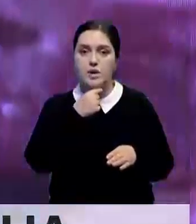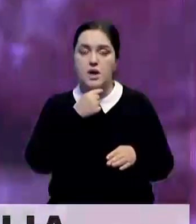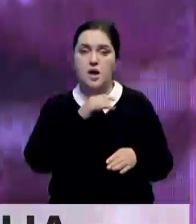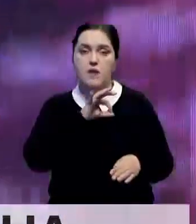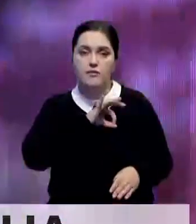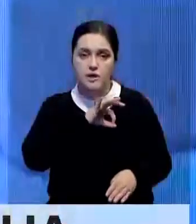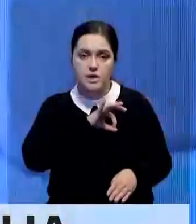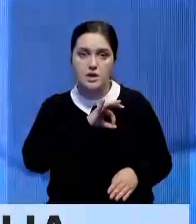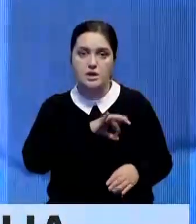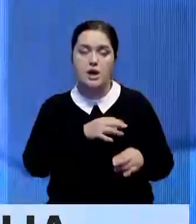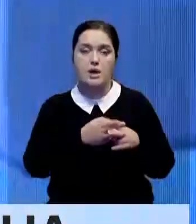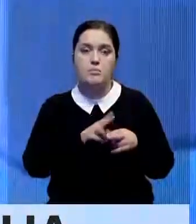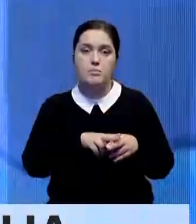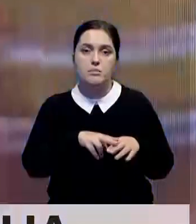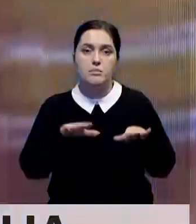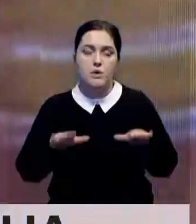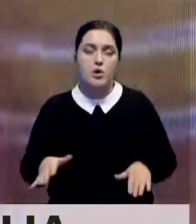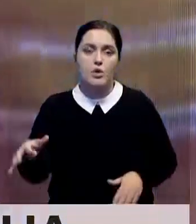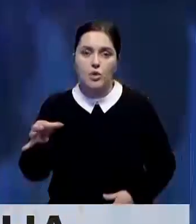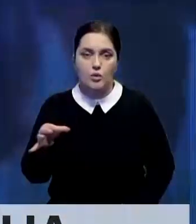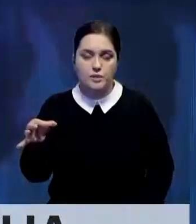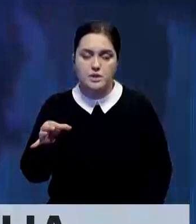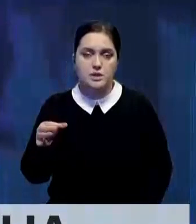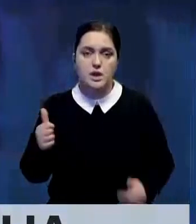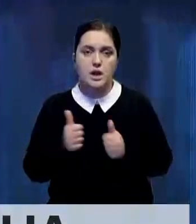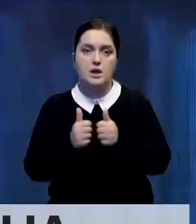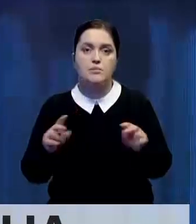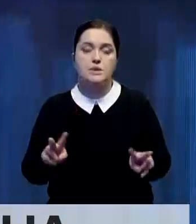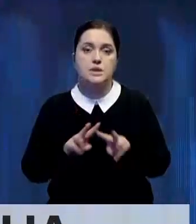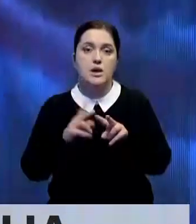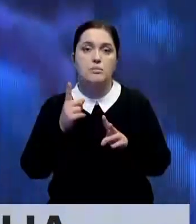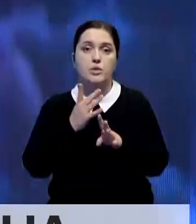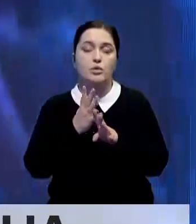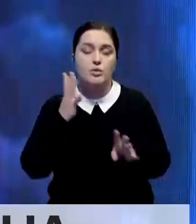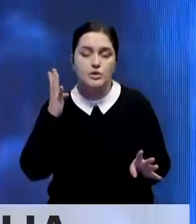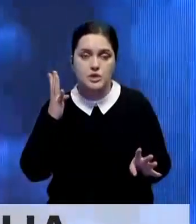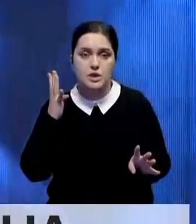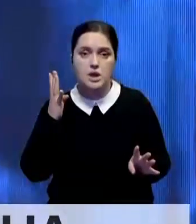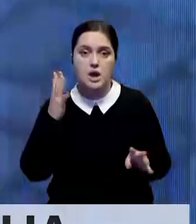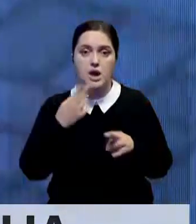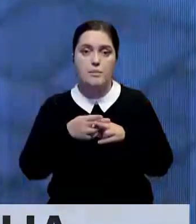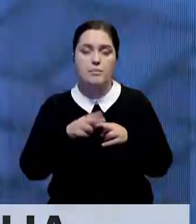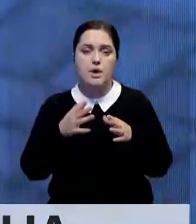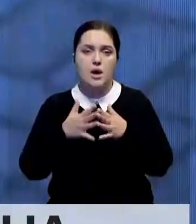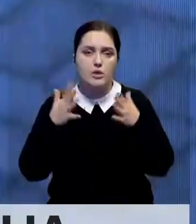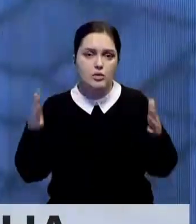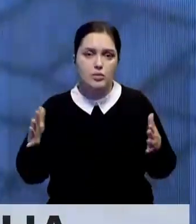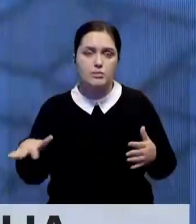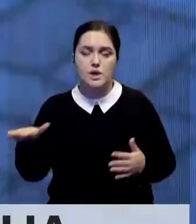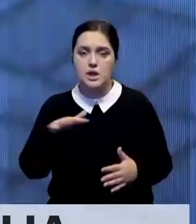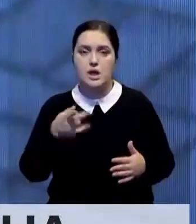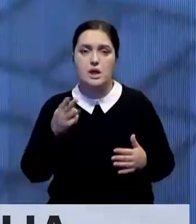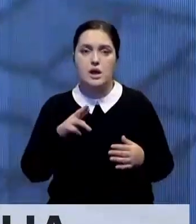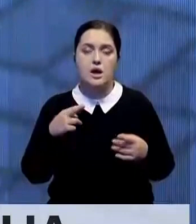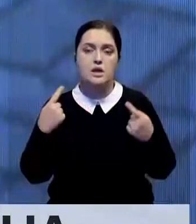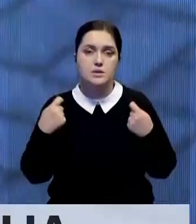выгодном географическом расположении области к столице. В первую очередь, это огромный рынок для